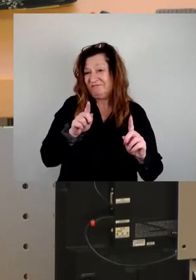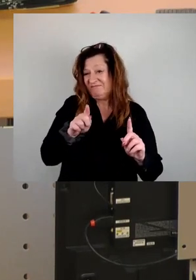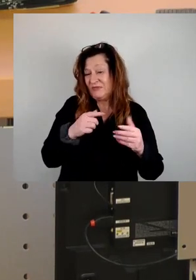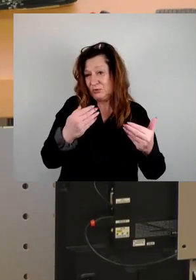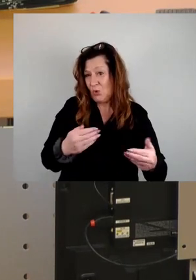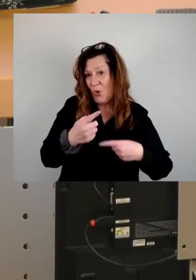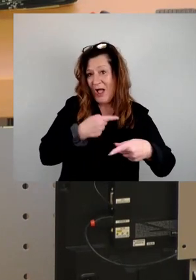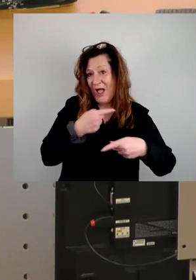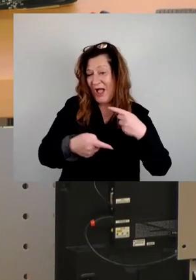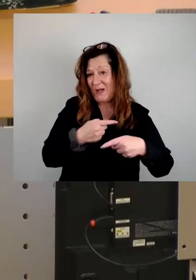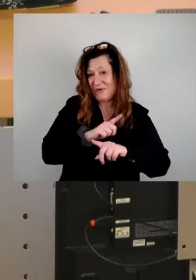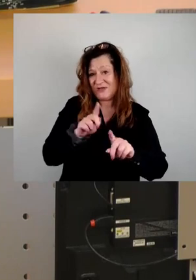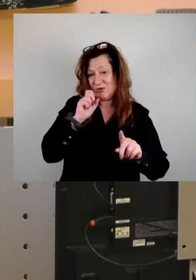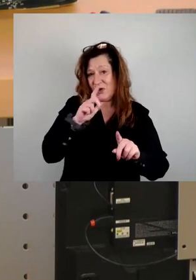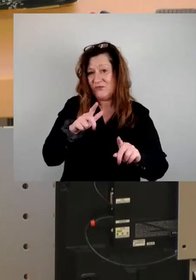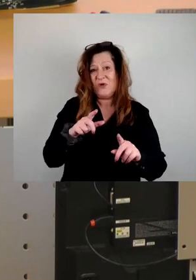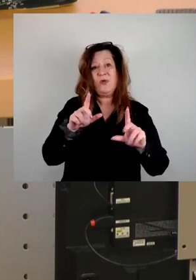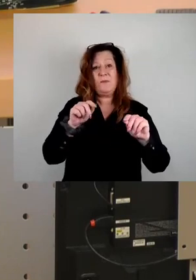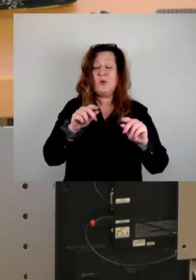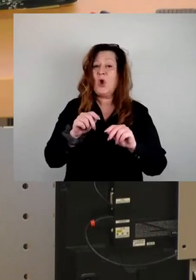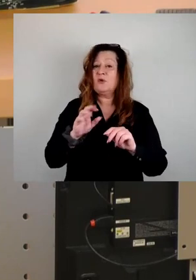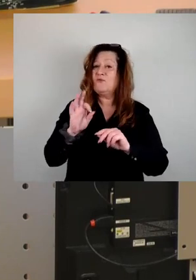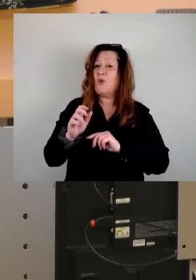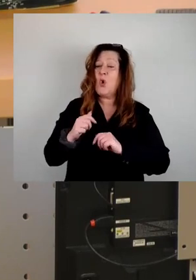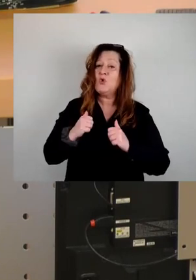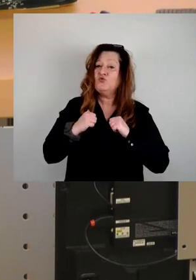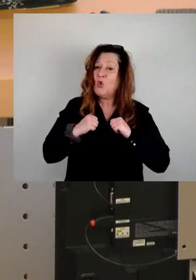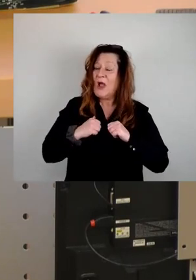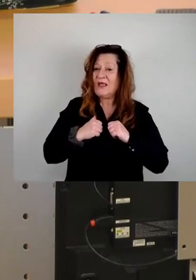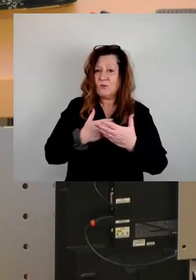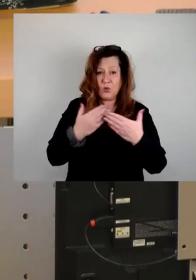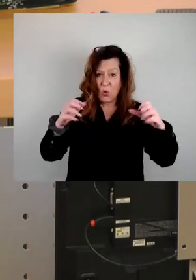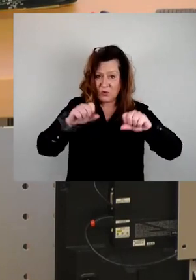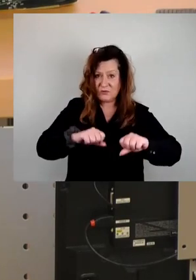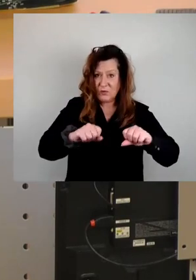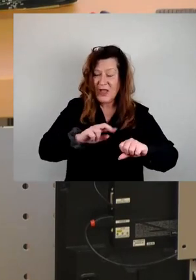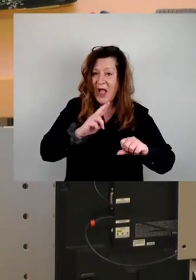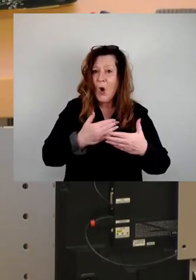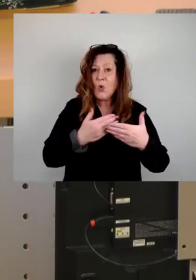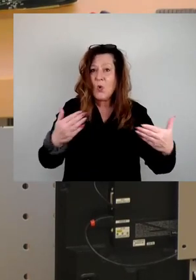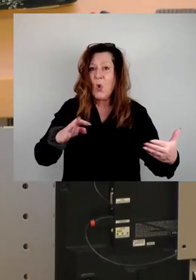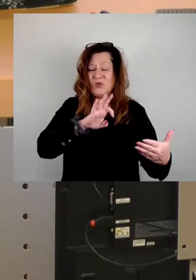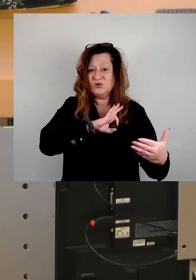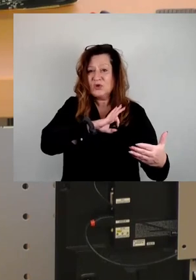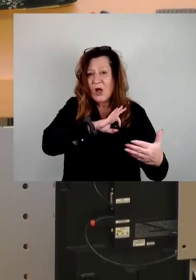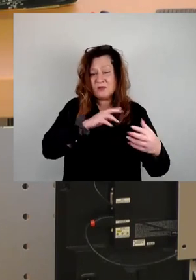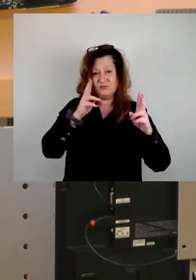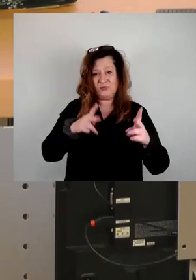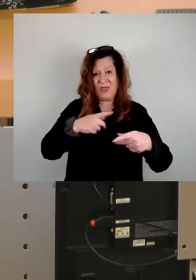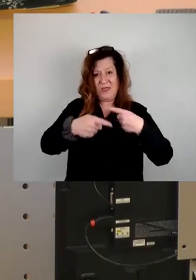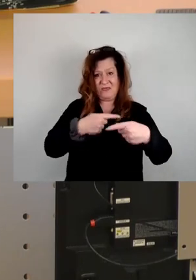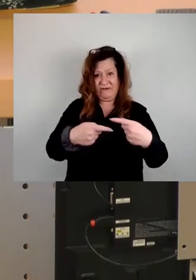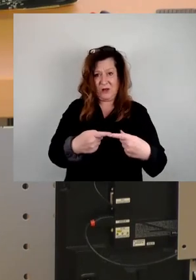eine große Möglichkeit für den Tourismus, aber was es vor allen Dingen ist, ist eine große Chance für die Stadtentwicklung in Dresden.